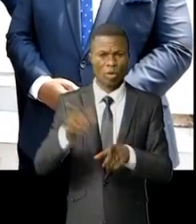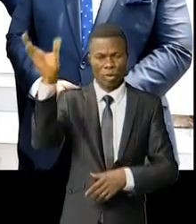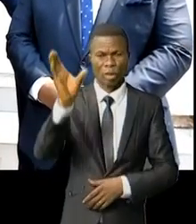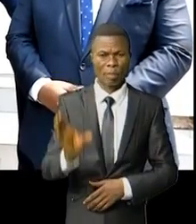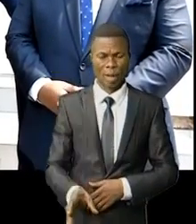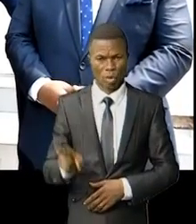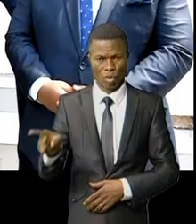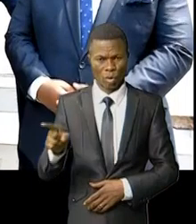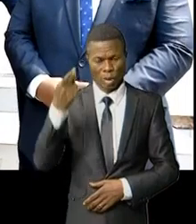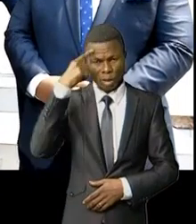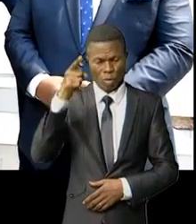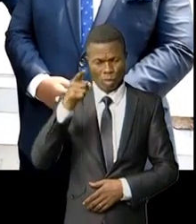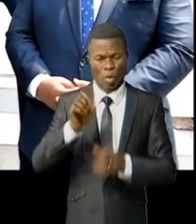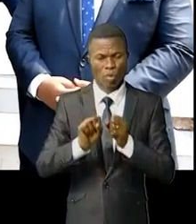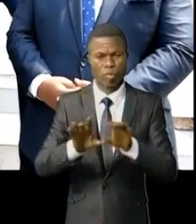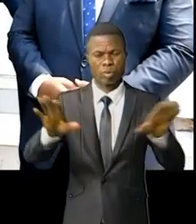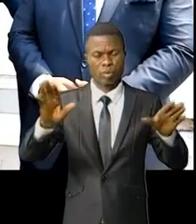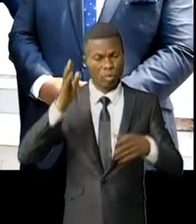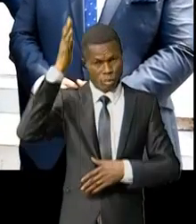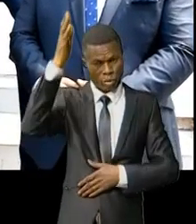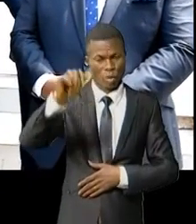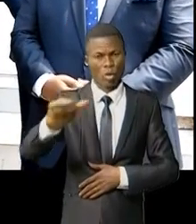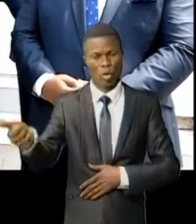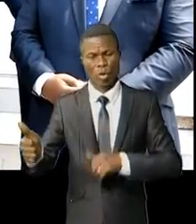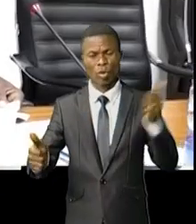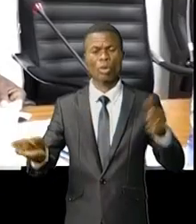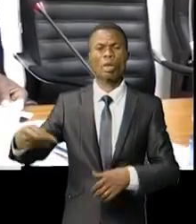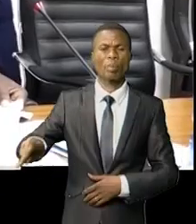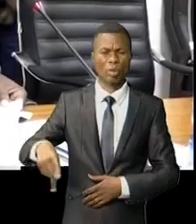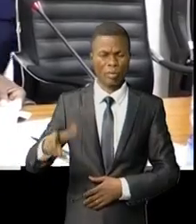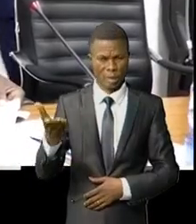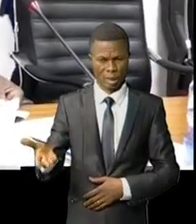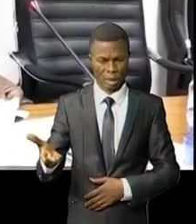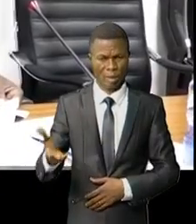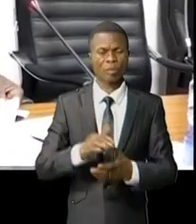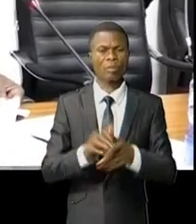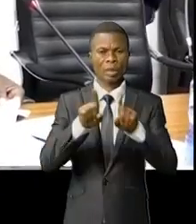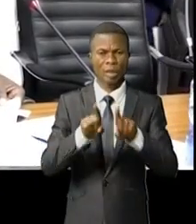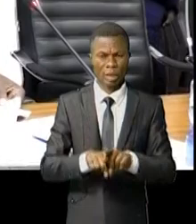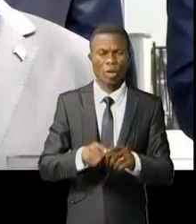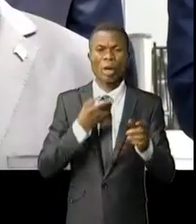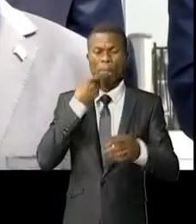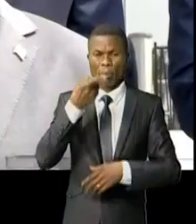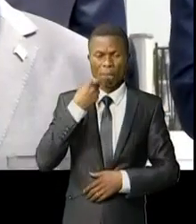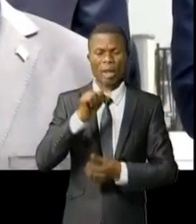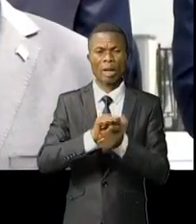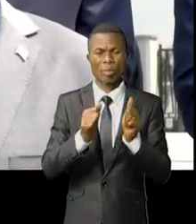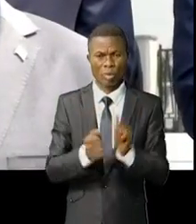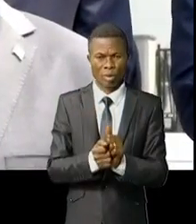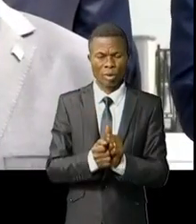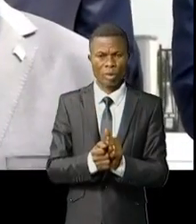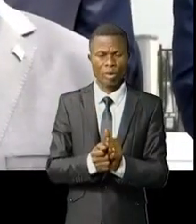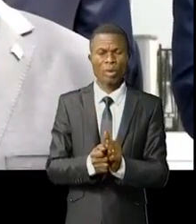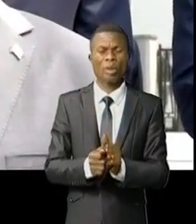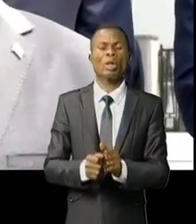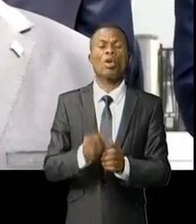et avant d'être généralisé dans les jours à venir sur le reste du territoire. Il a été également fait état de la question de la